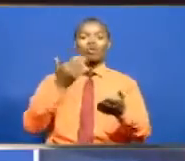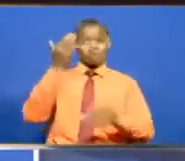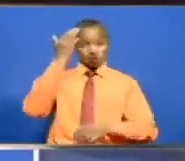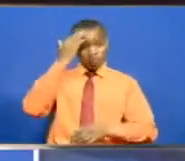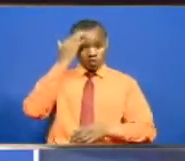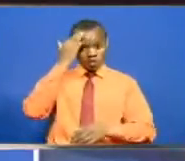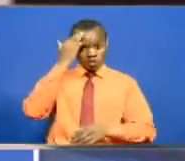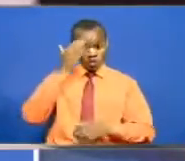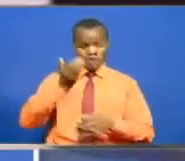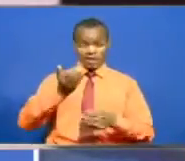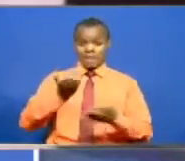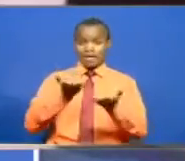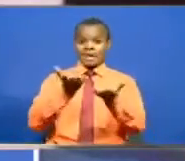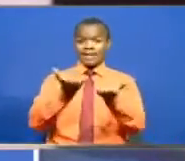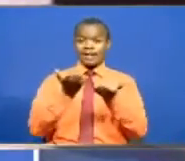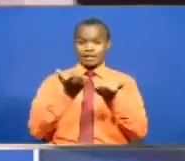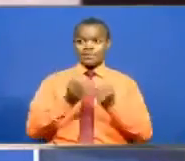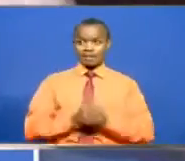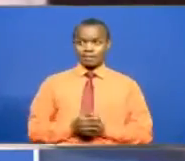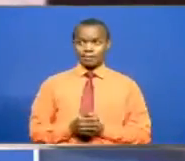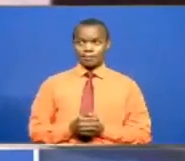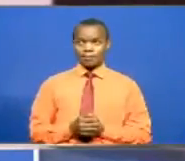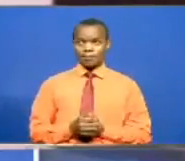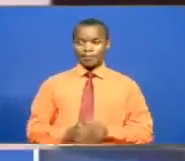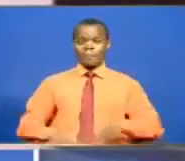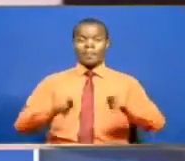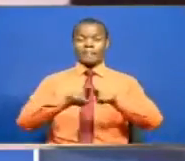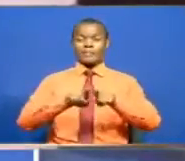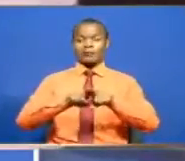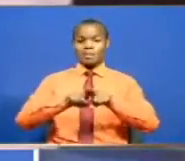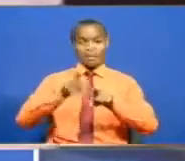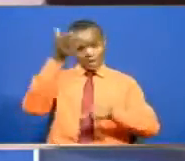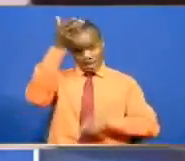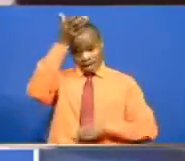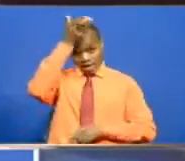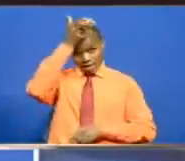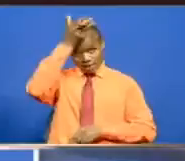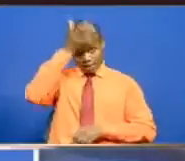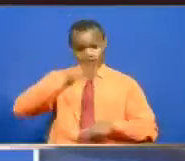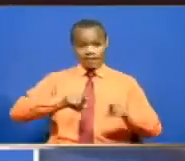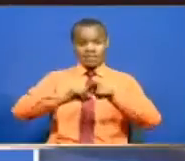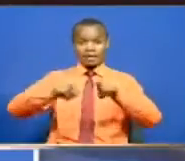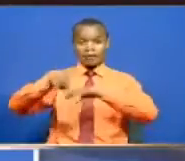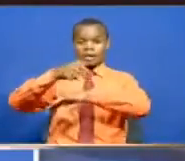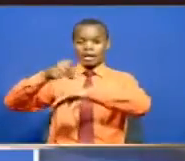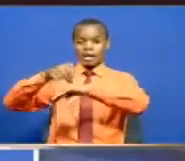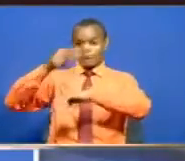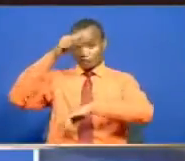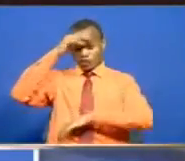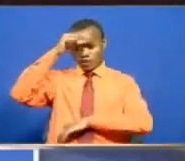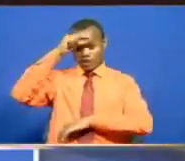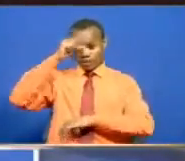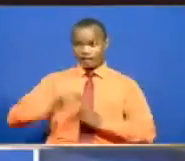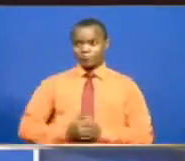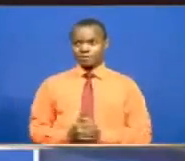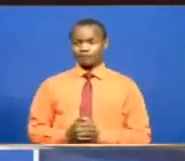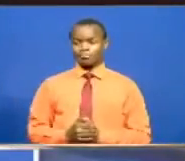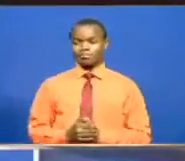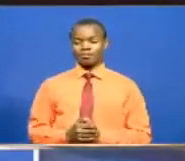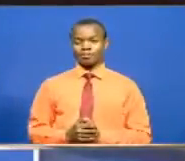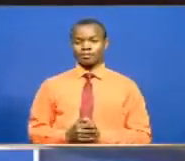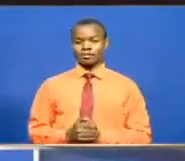za madaktari na wale nurses na sa national government, kwa